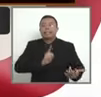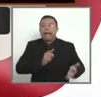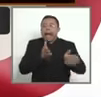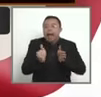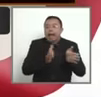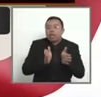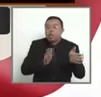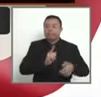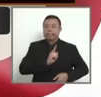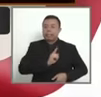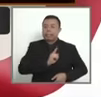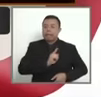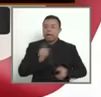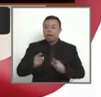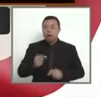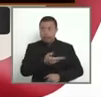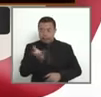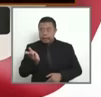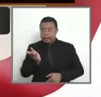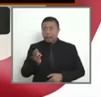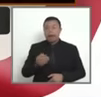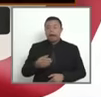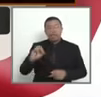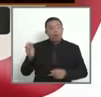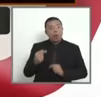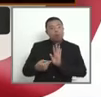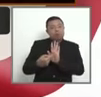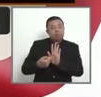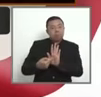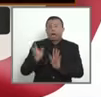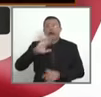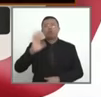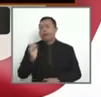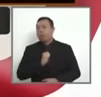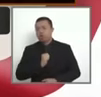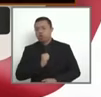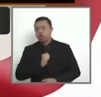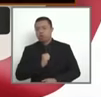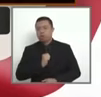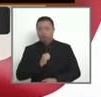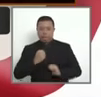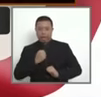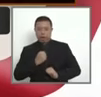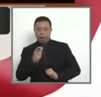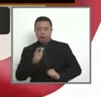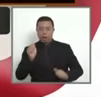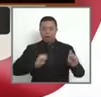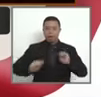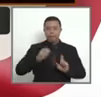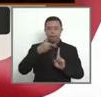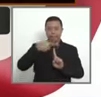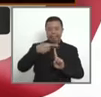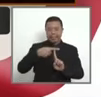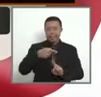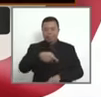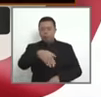cpres tertentu pada waktu itu karena dia tidak ikut kasusnya jadi kasusnya itu sudah terjadi ee pengusutan terhadap